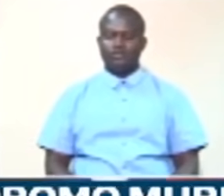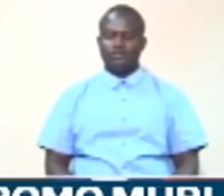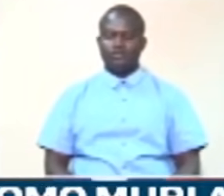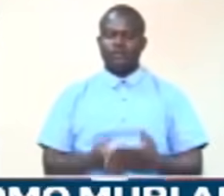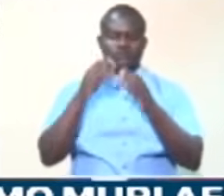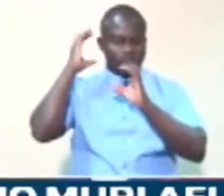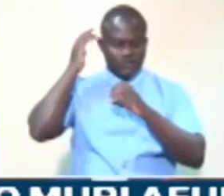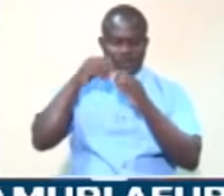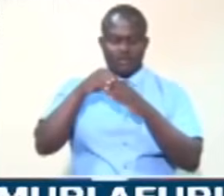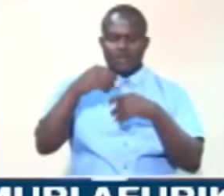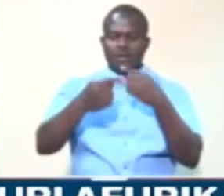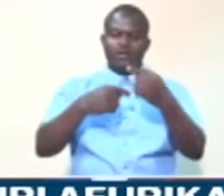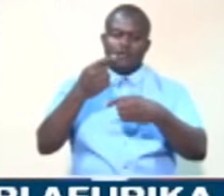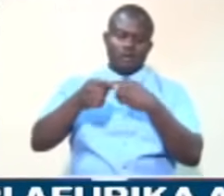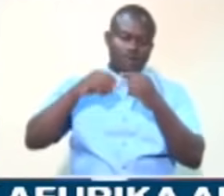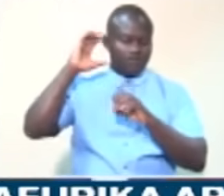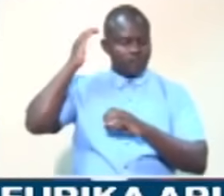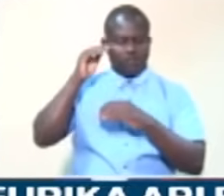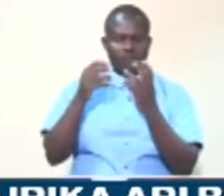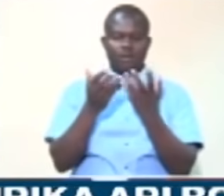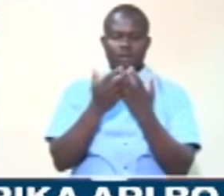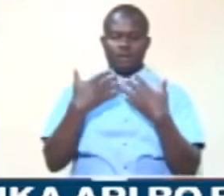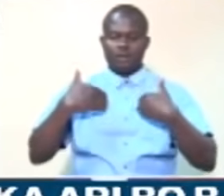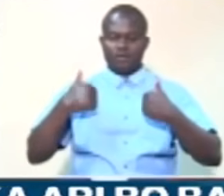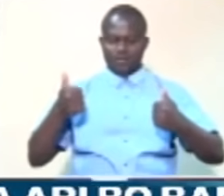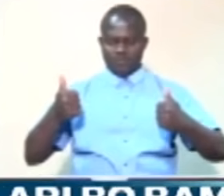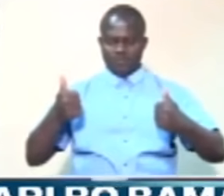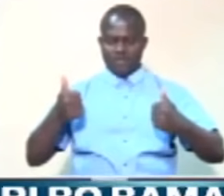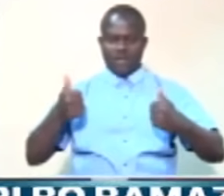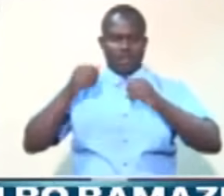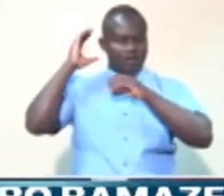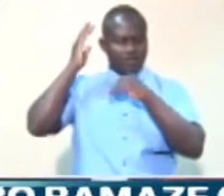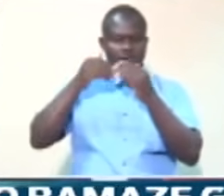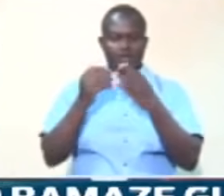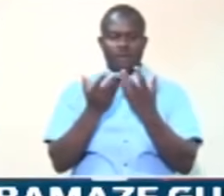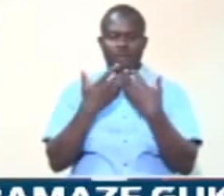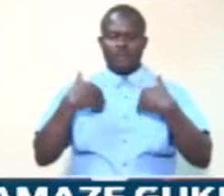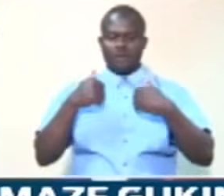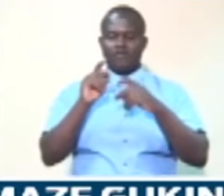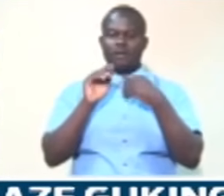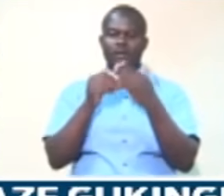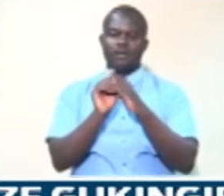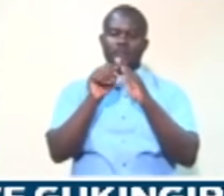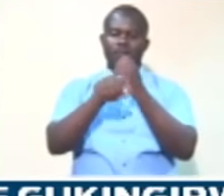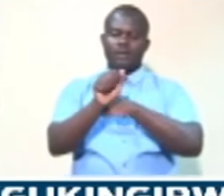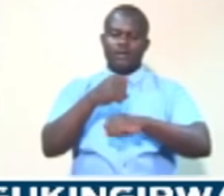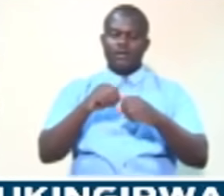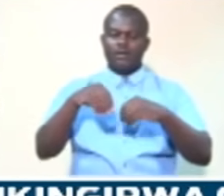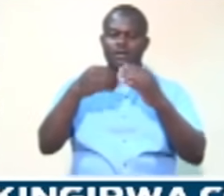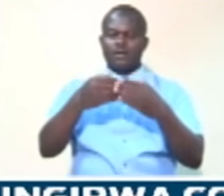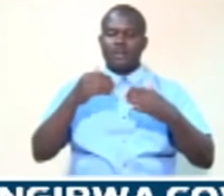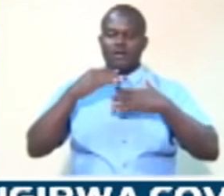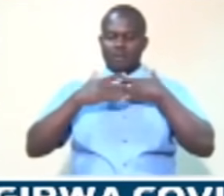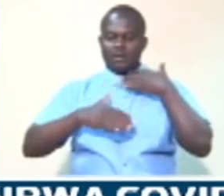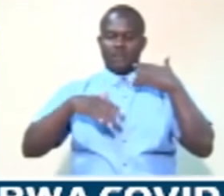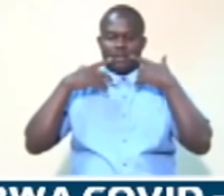Ikaye makuru report yakomereze makuru ajyanye n'ubuzima. Amakuru ajyanye n'ubuzima. Abaturage bitabira ibikorwa byo gutanga amaraso